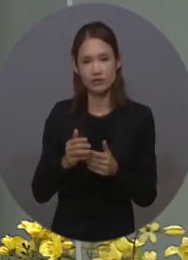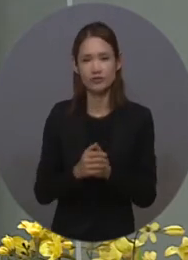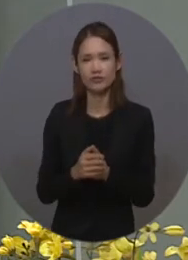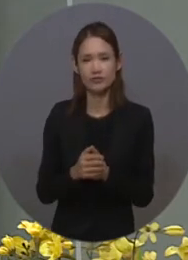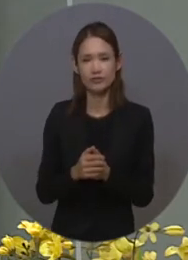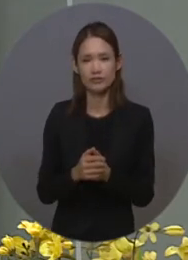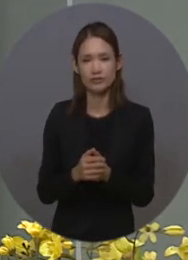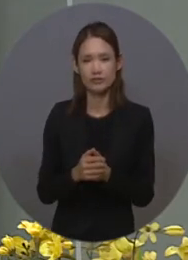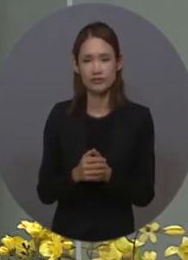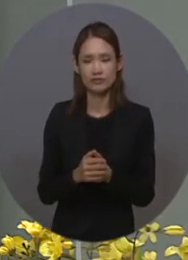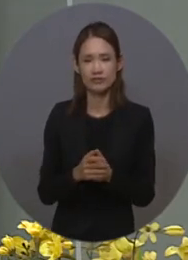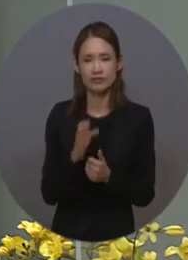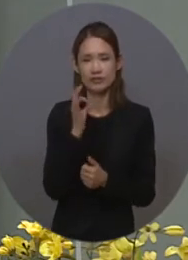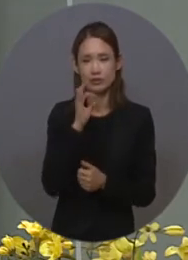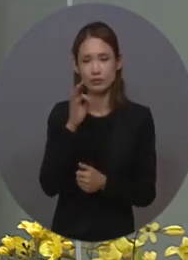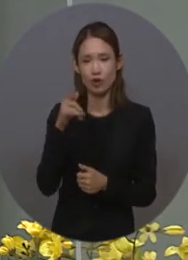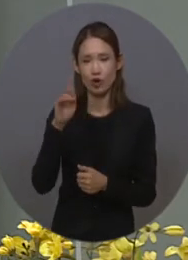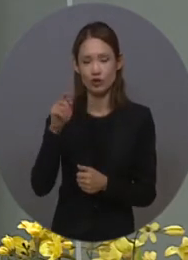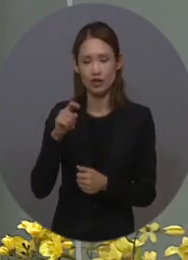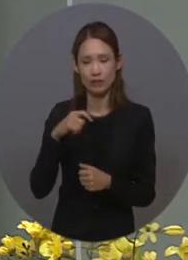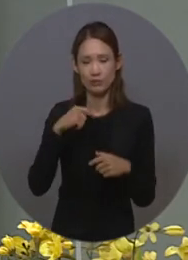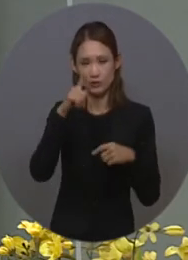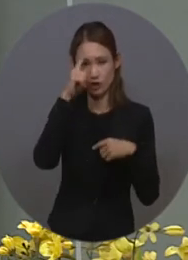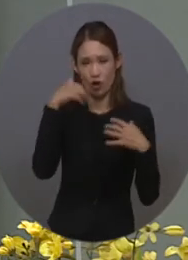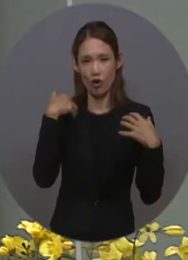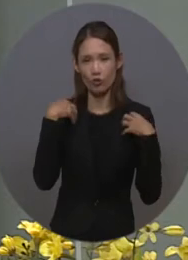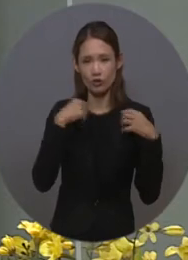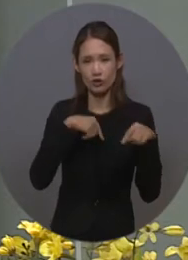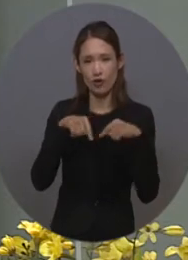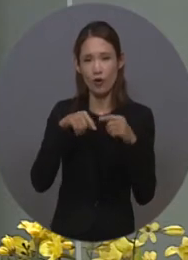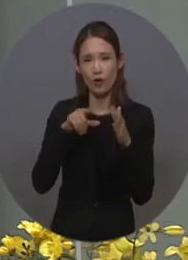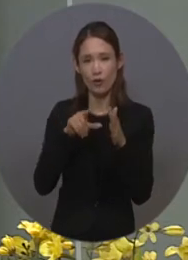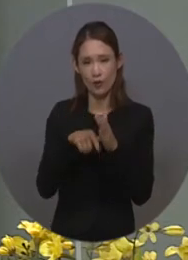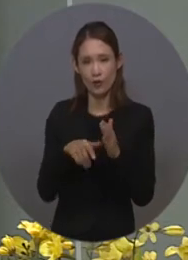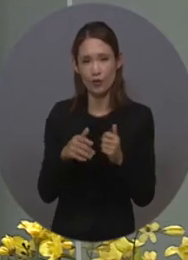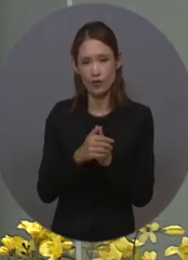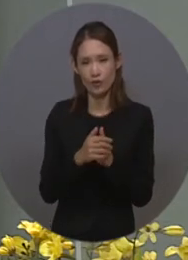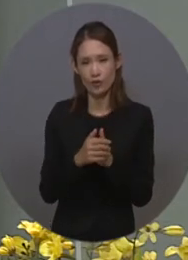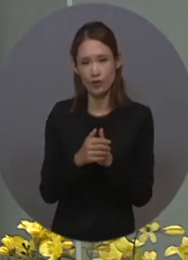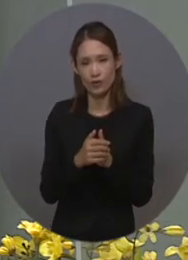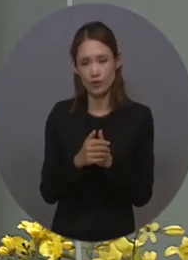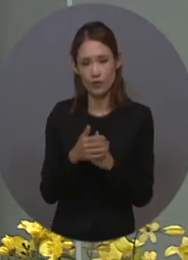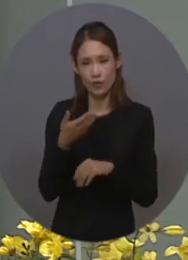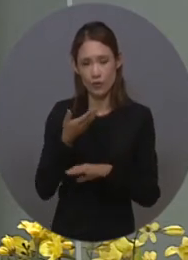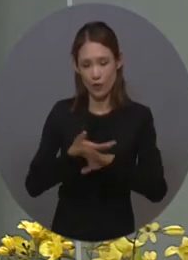그 문민정부 때 김영삼 정부 때 문민정부에서